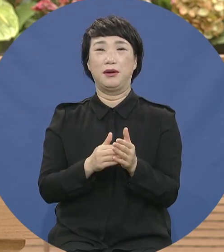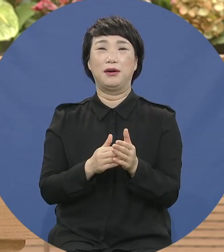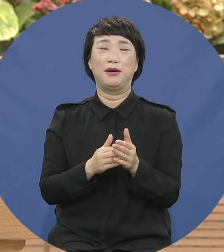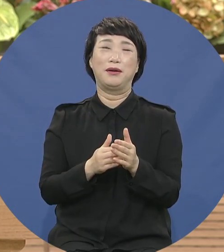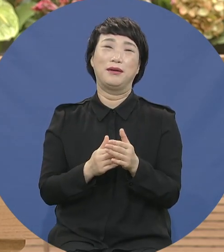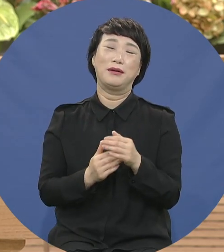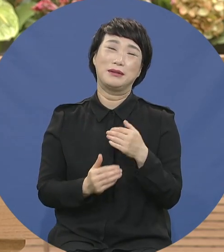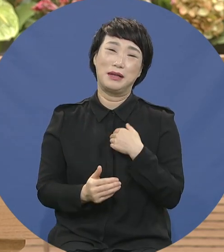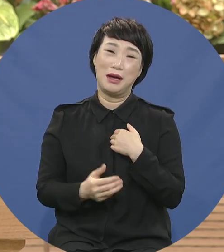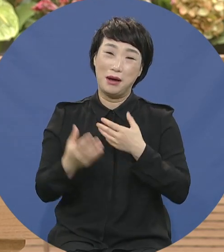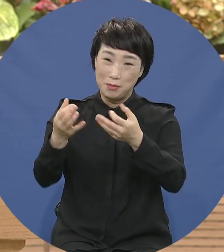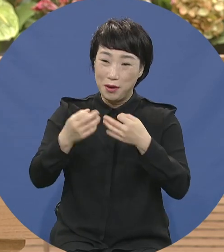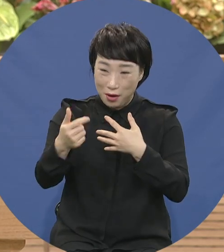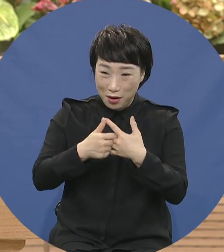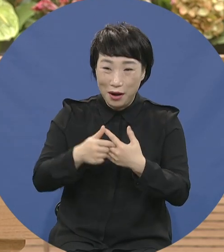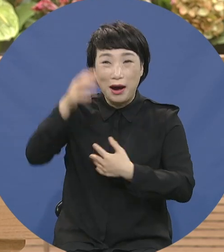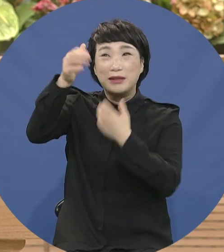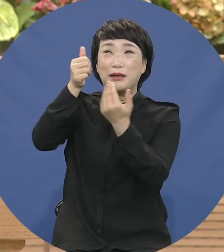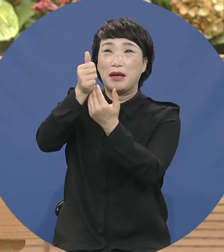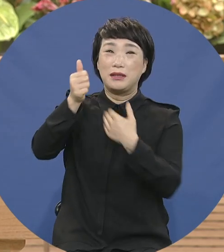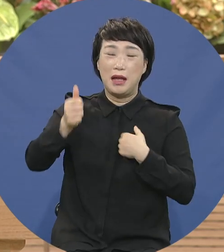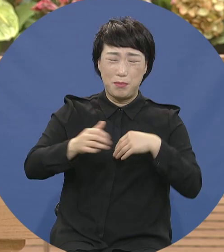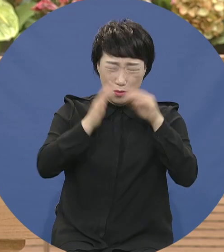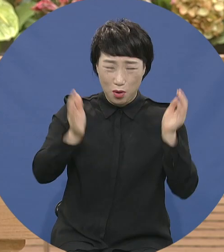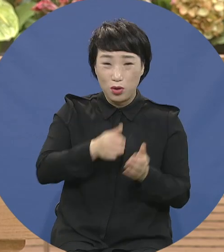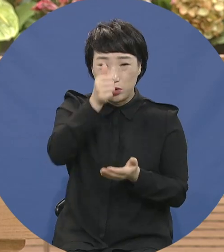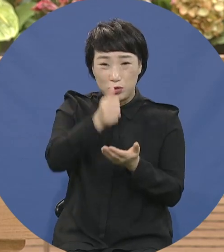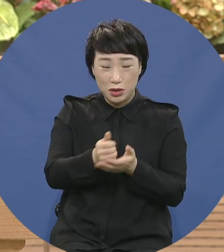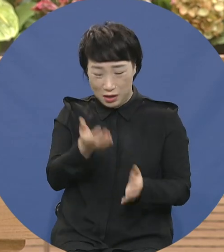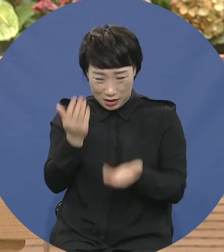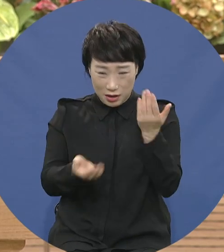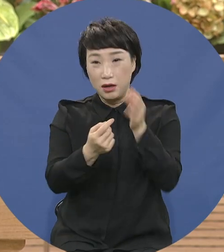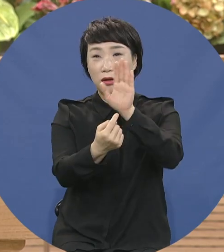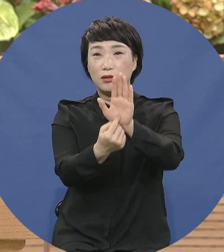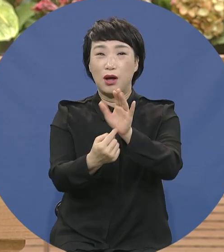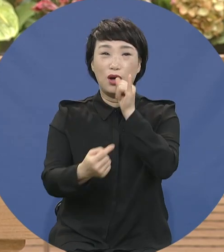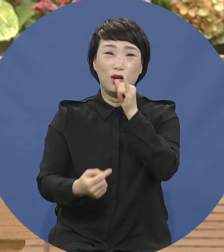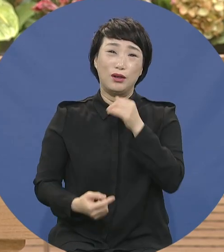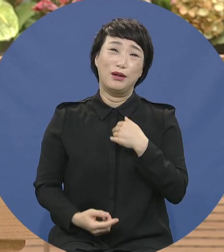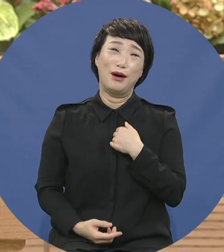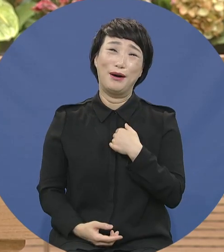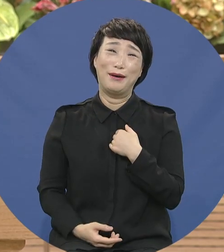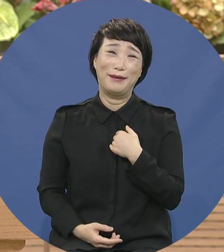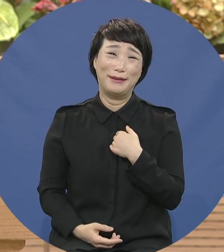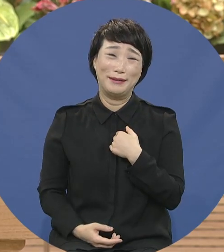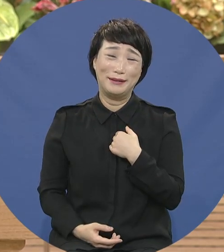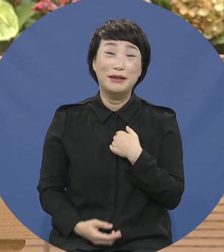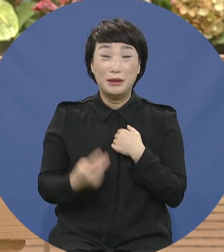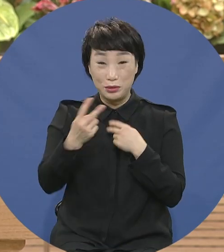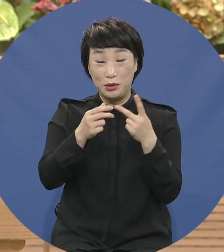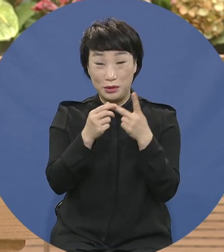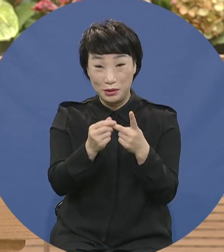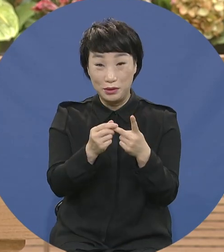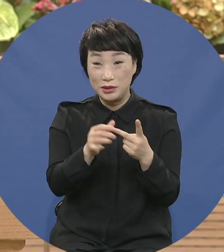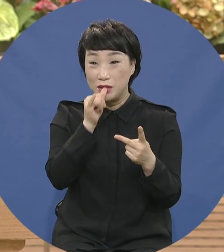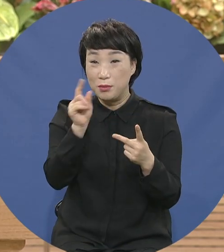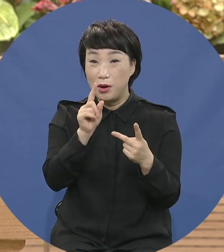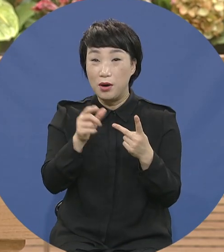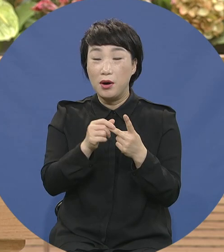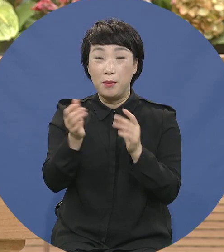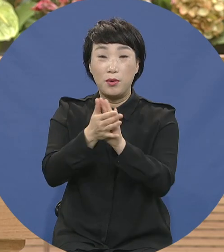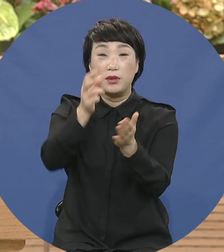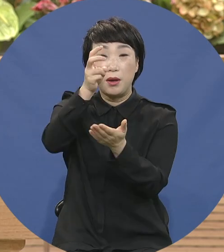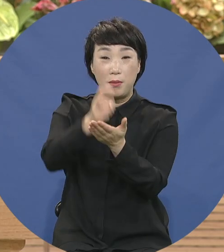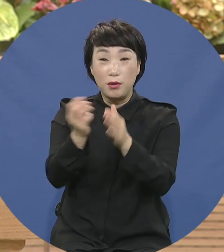찔러 쪼기까지 보시는 그분 앞에서 모든 죄가 적나라하게 드러나야 됩니다. 또 하나 이루는 것은